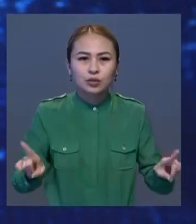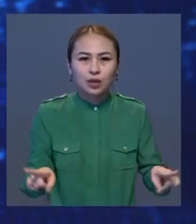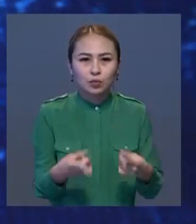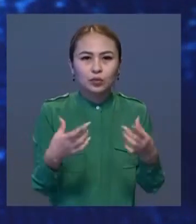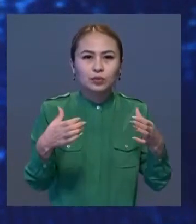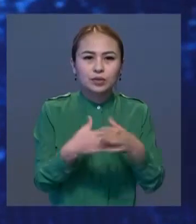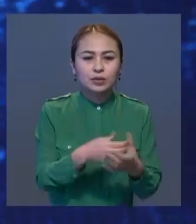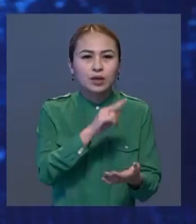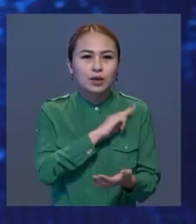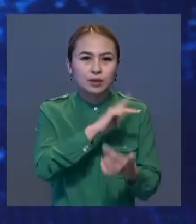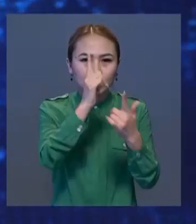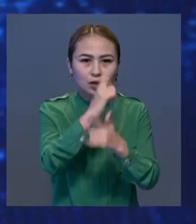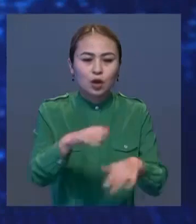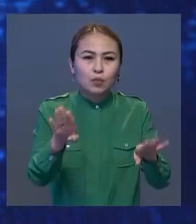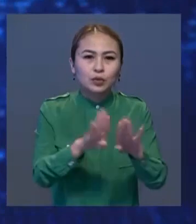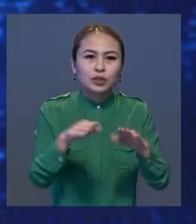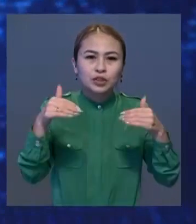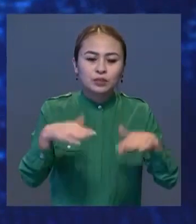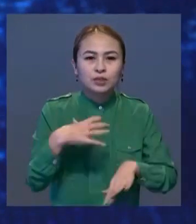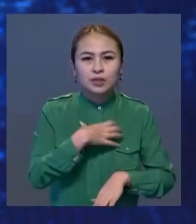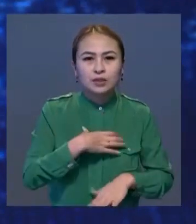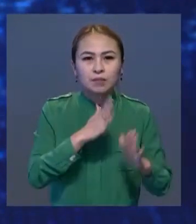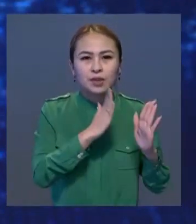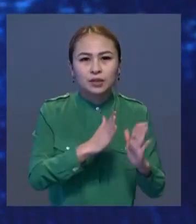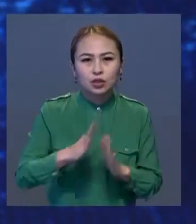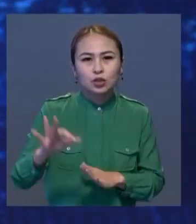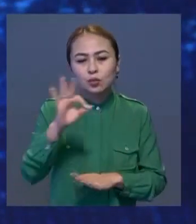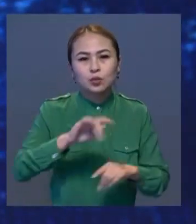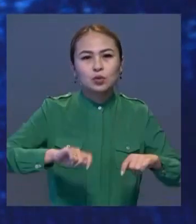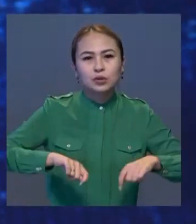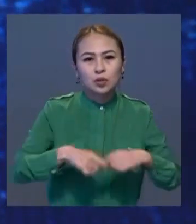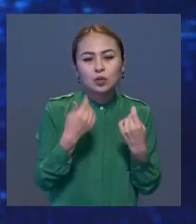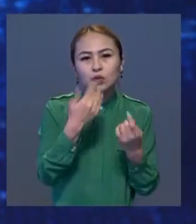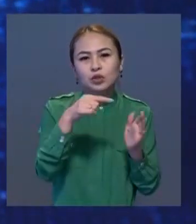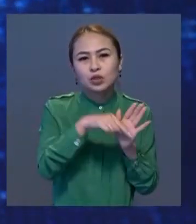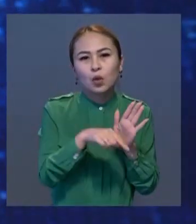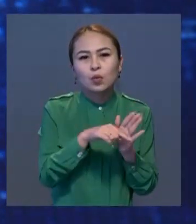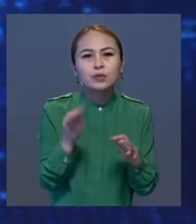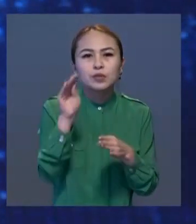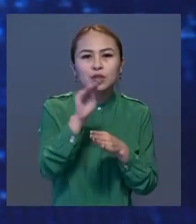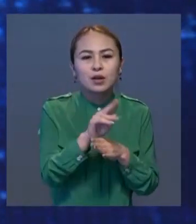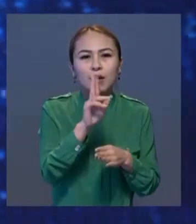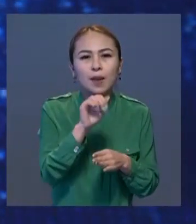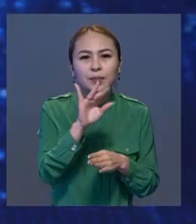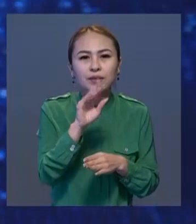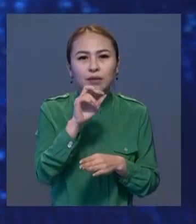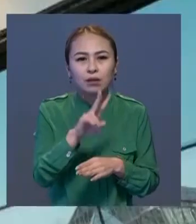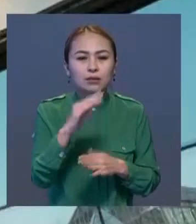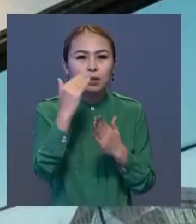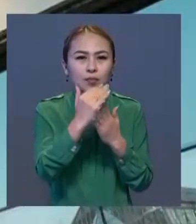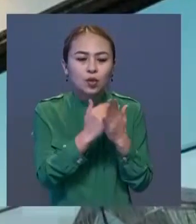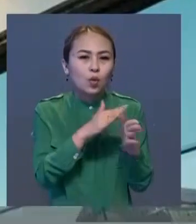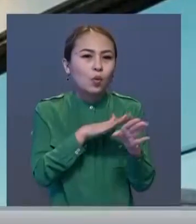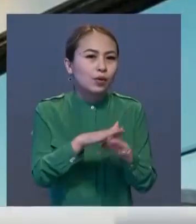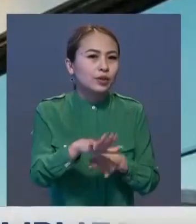дамыту агенттігінің баспасөз қызметі хабарлады. Мұндай шешімнің негізгі бірқатар жүйелі бұзылушылықтар, соның ішінде қосымша капиталдандыру талаптарын